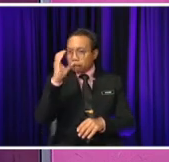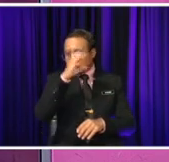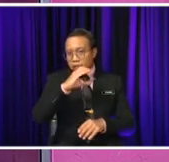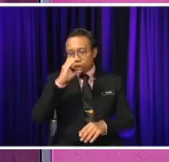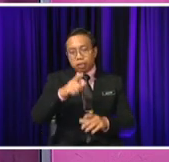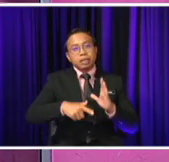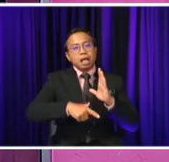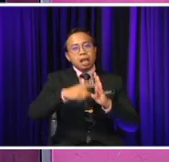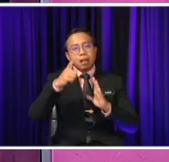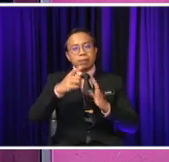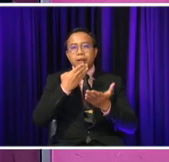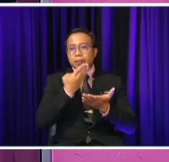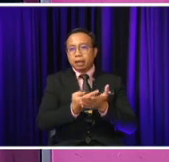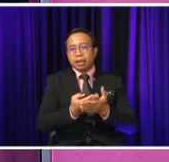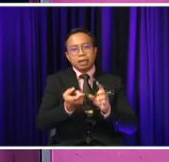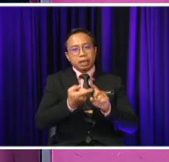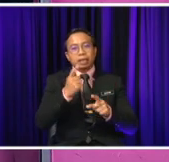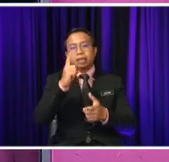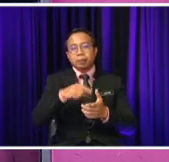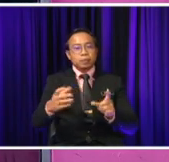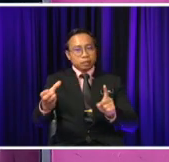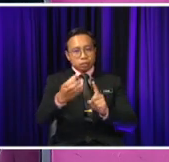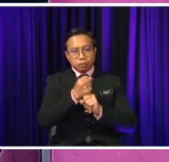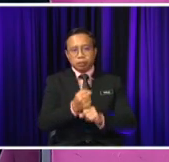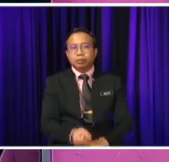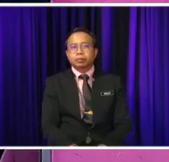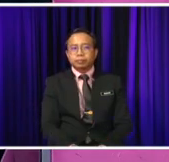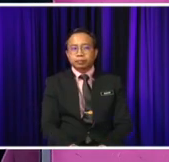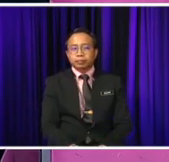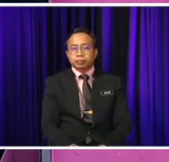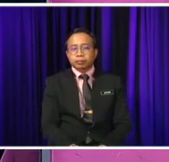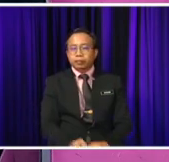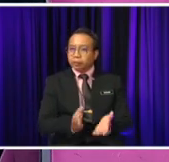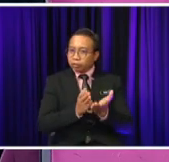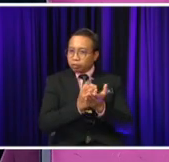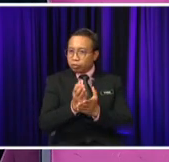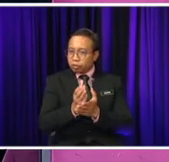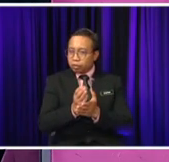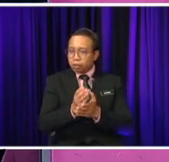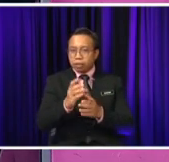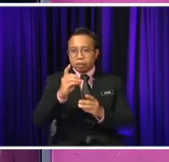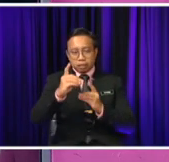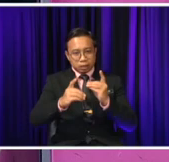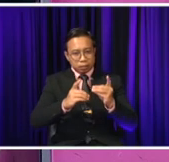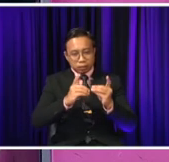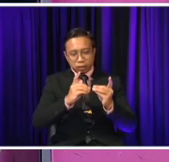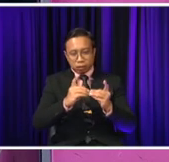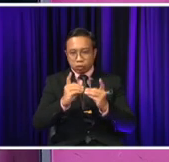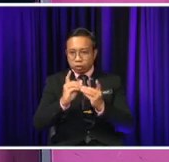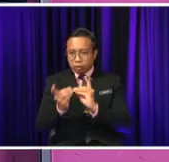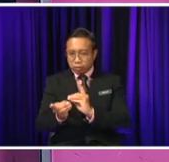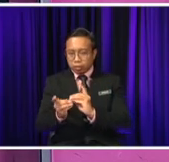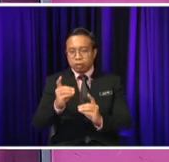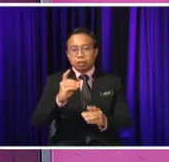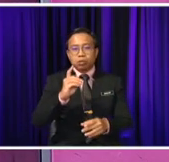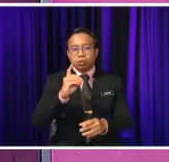lebih baik daripada Apa yang dicapai dan seterusnya oleh itu mesti dynami ataupun dinamic eee